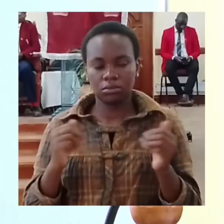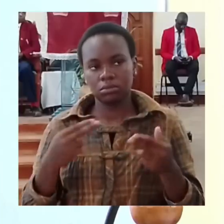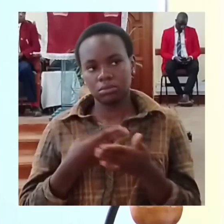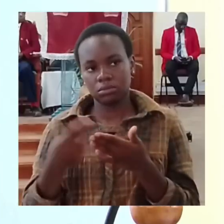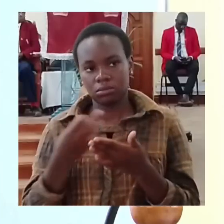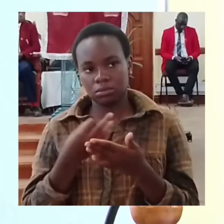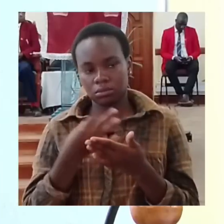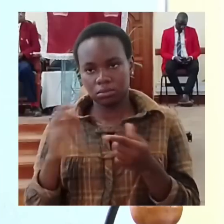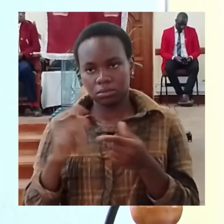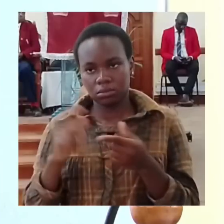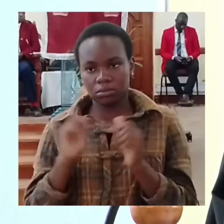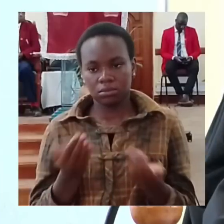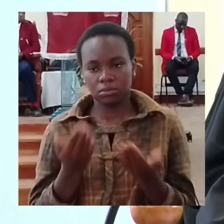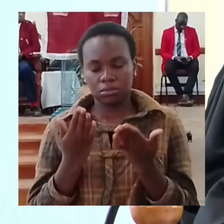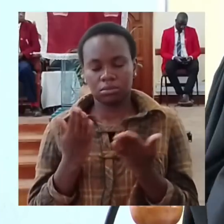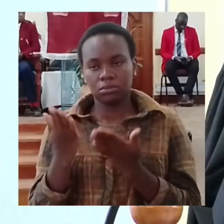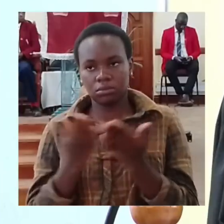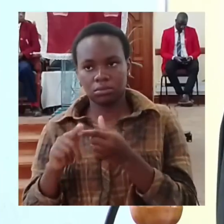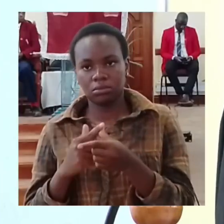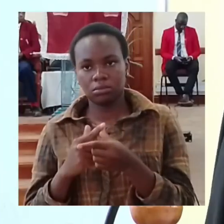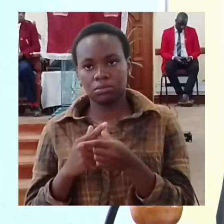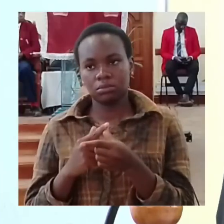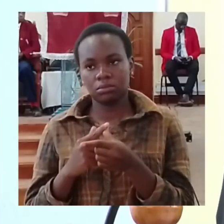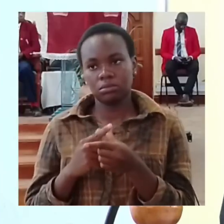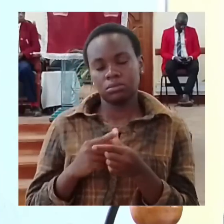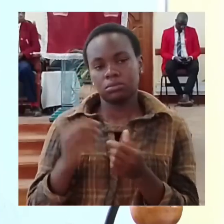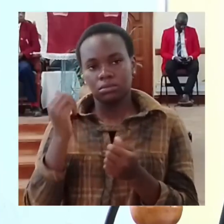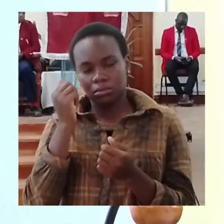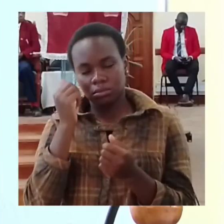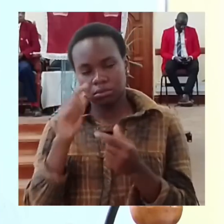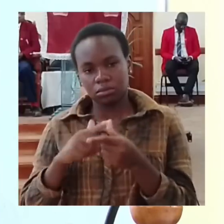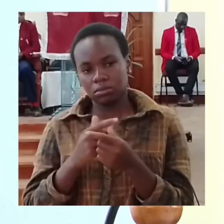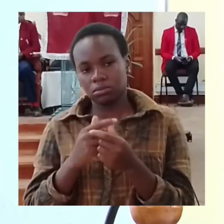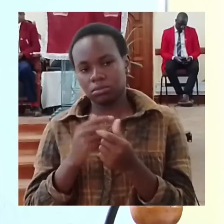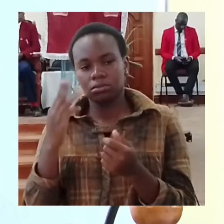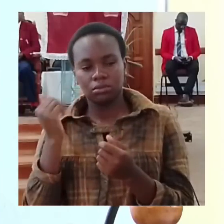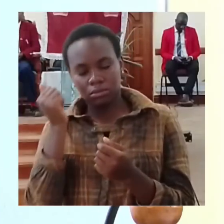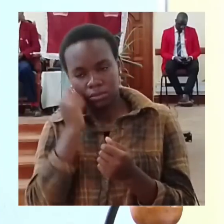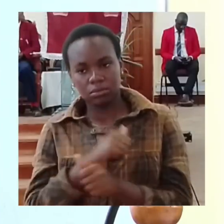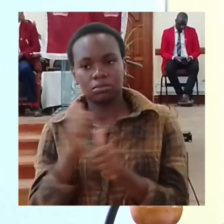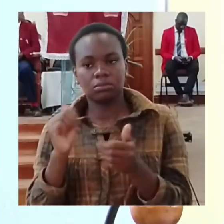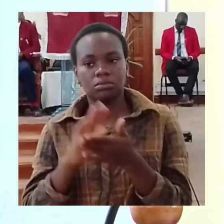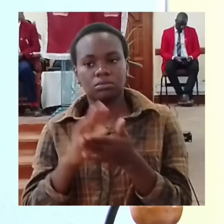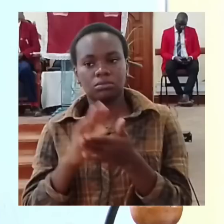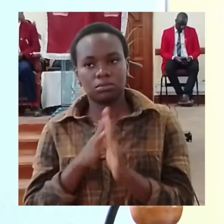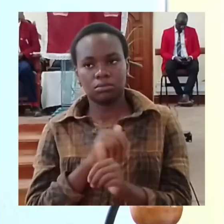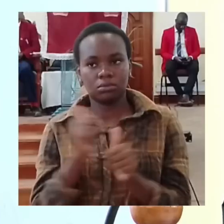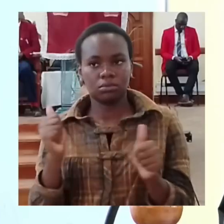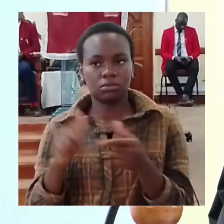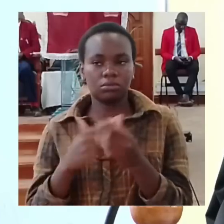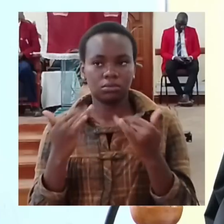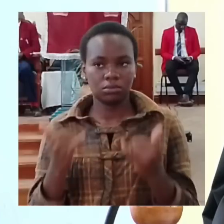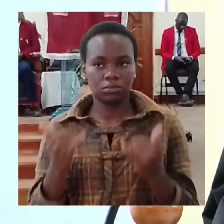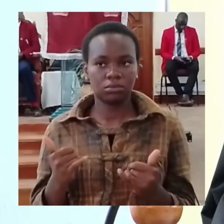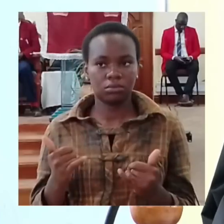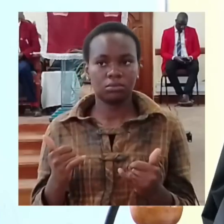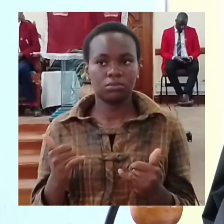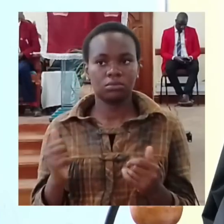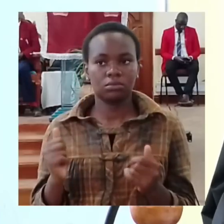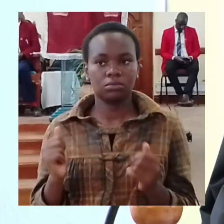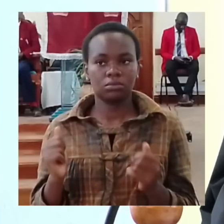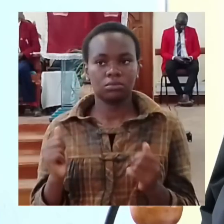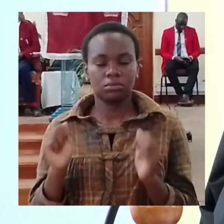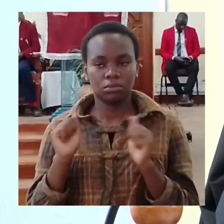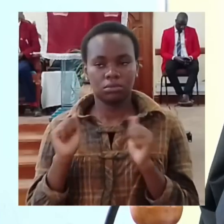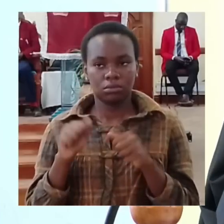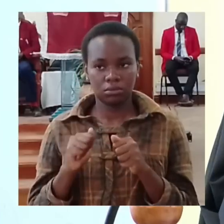tugetwo wega thiini wa tungata, tukaingatirwo mirimo, tukaingatirwo thina, na hindi iyo